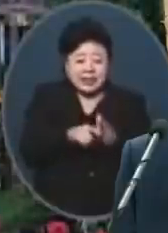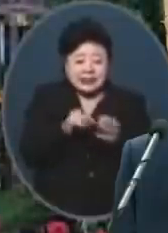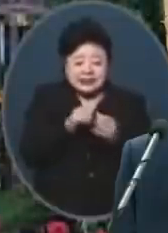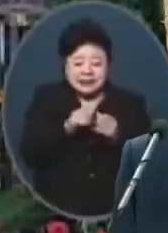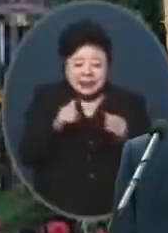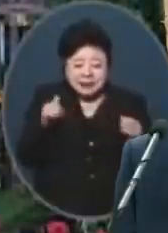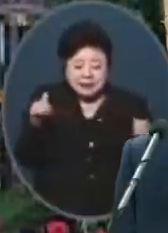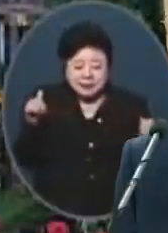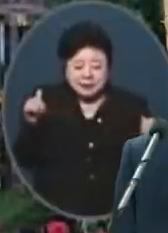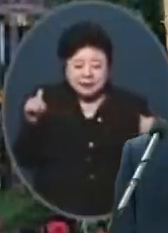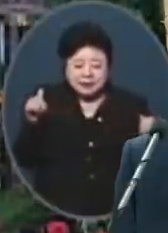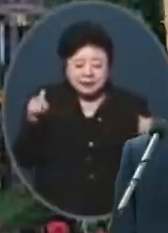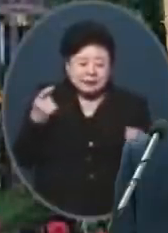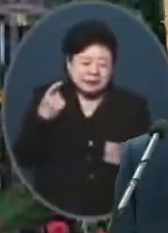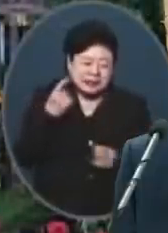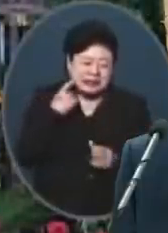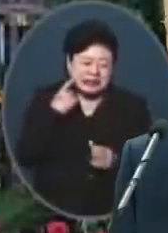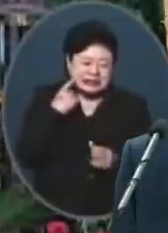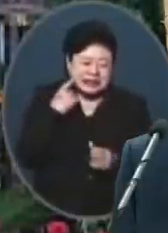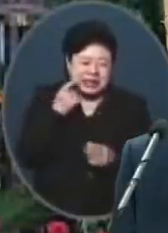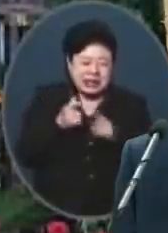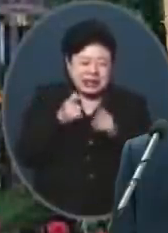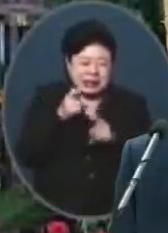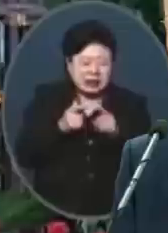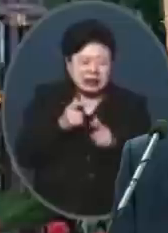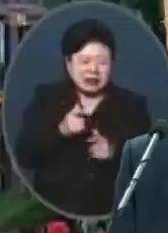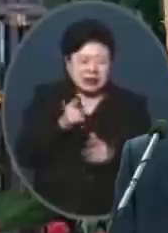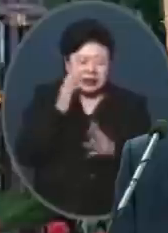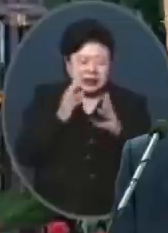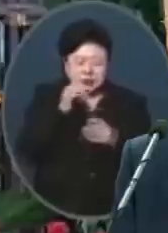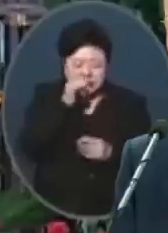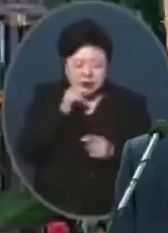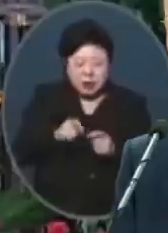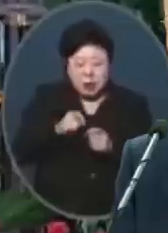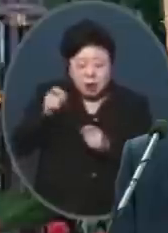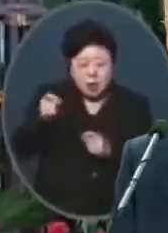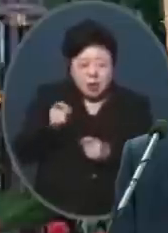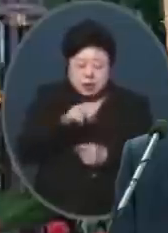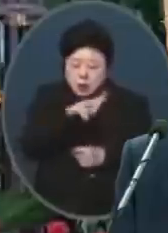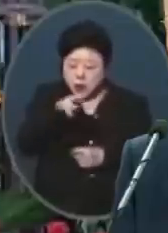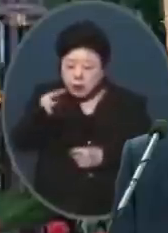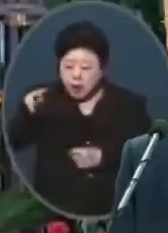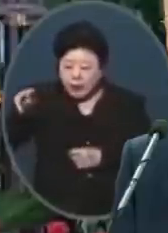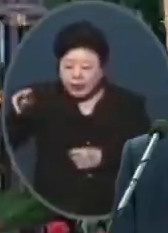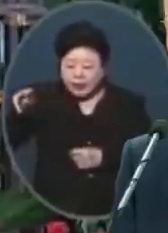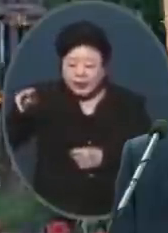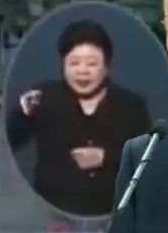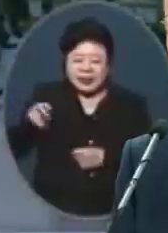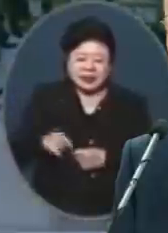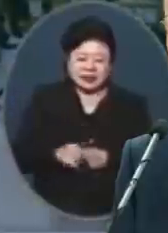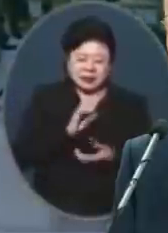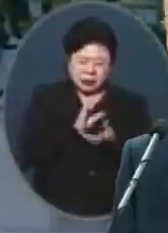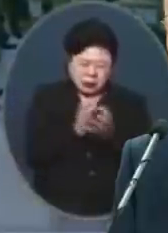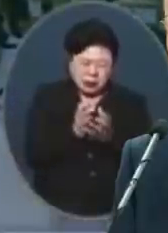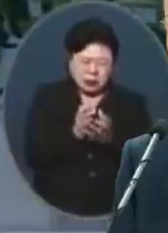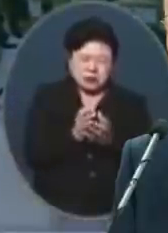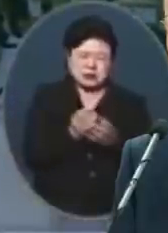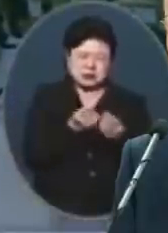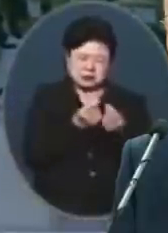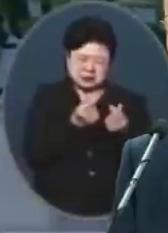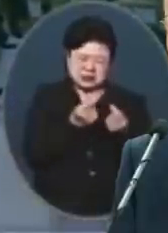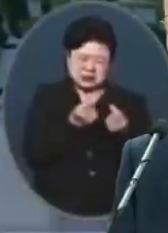만든 인조화초도 있습니다 그것들을 멀리서 바라보면 다 똑같이